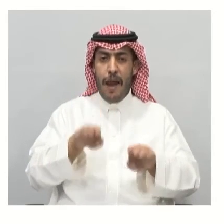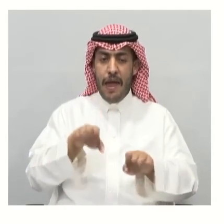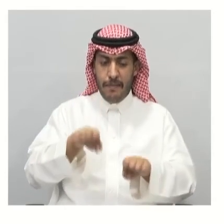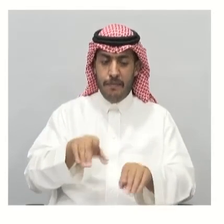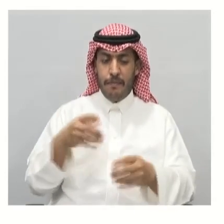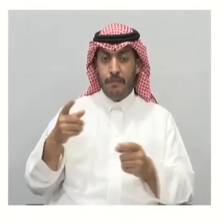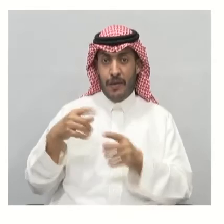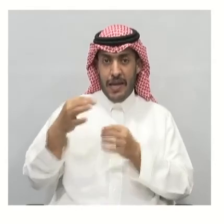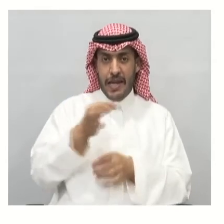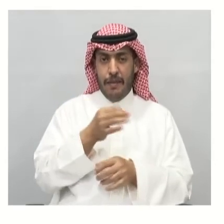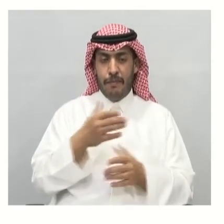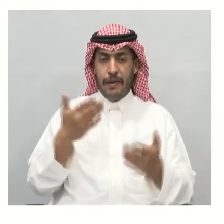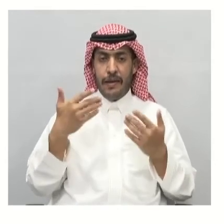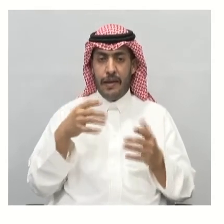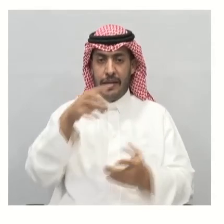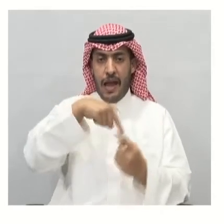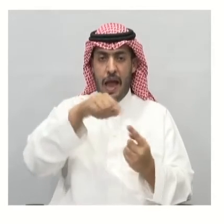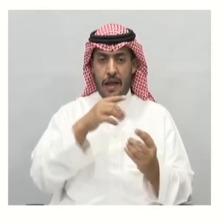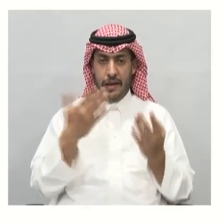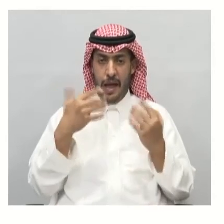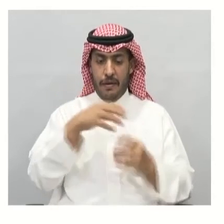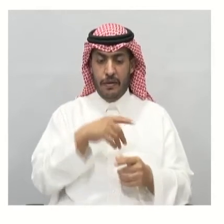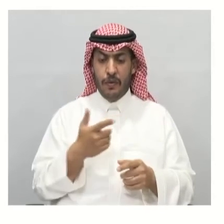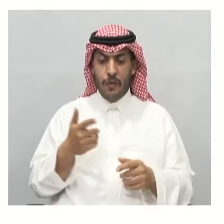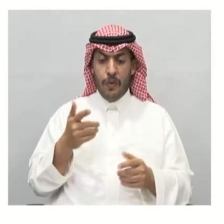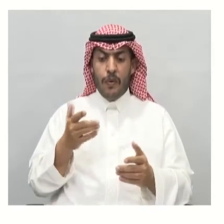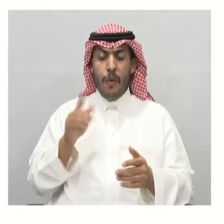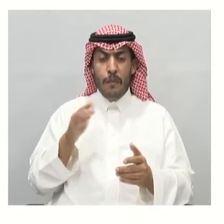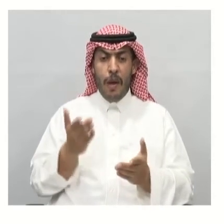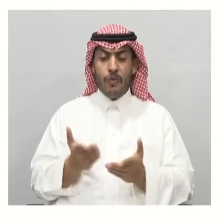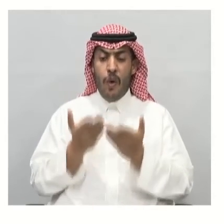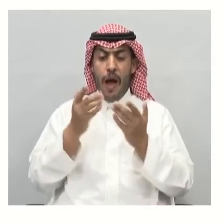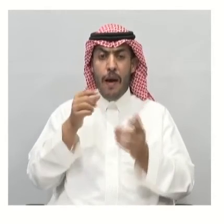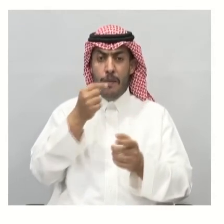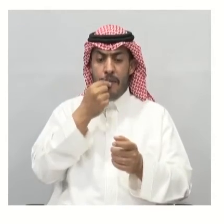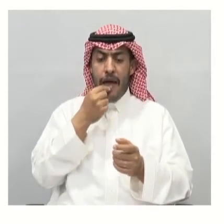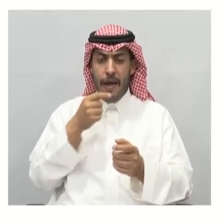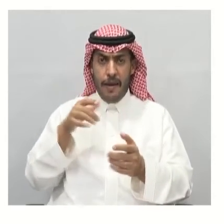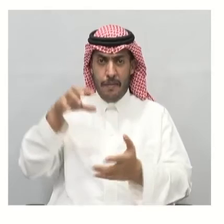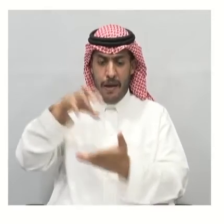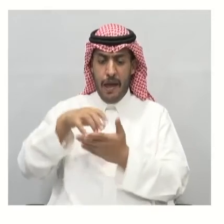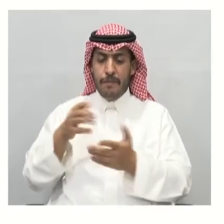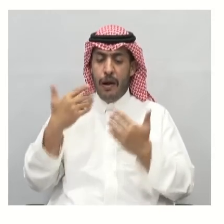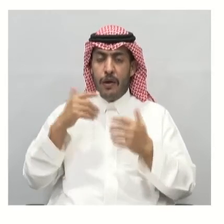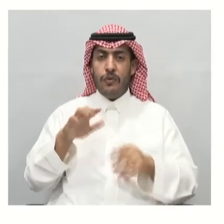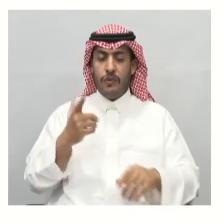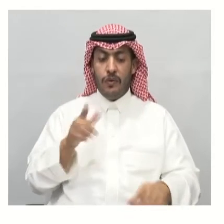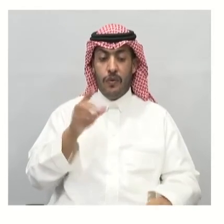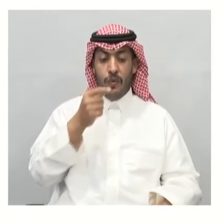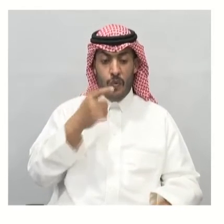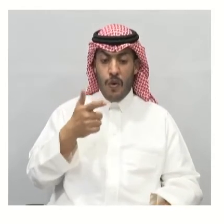الكعبه وقد دعا ابراهيم لمكه وما حولها حيث قال الله تعالى بسم الله الرحمن الرحيم واذ قال